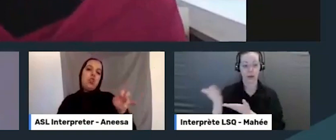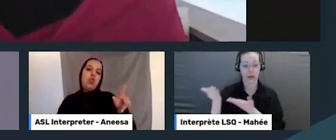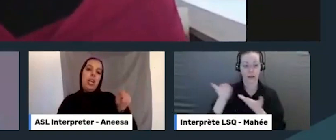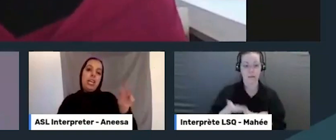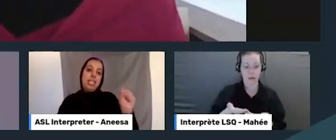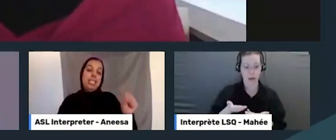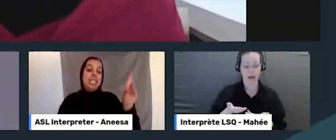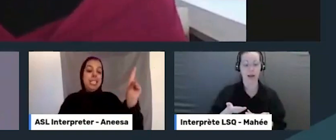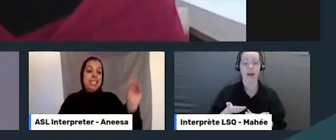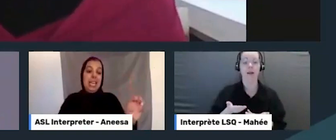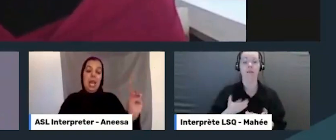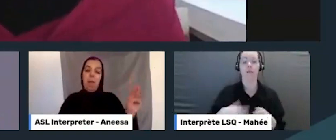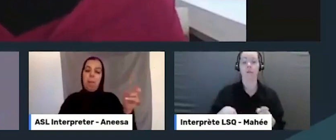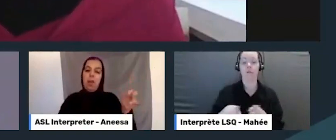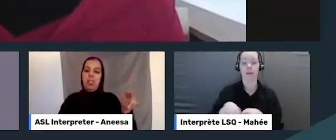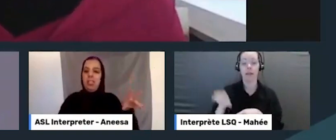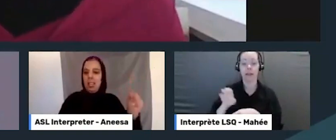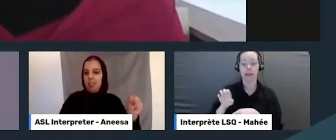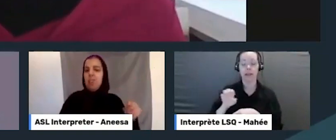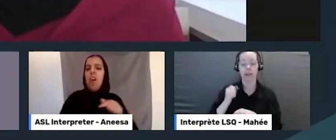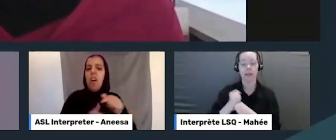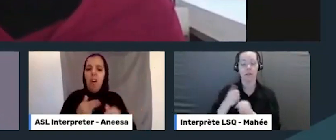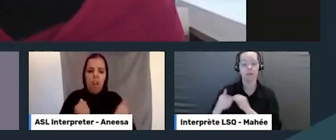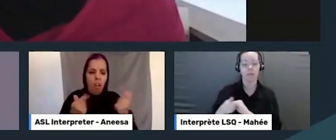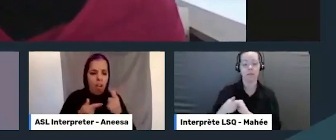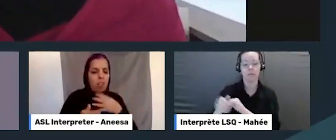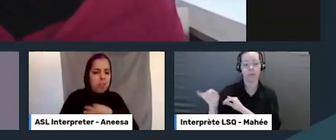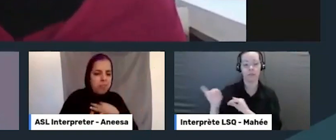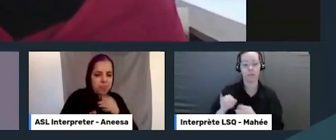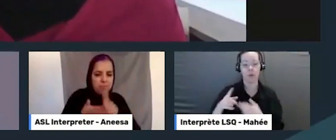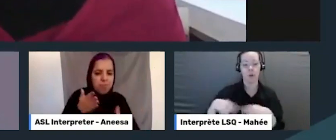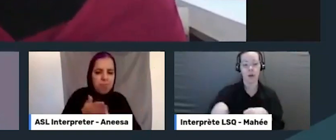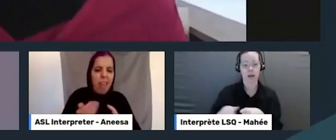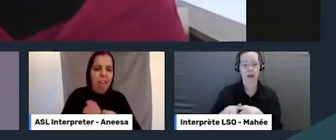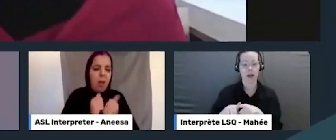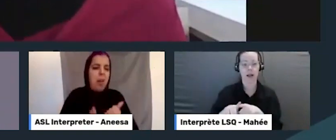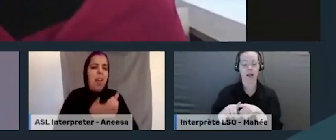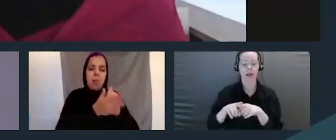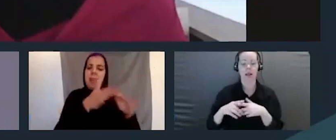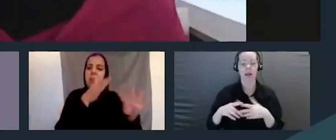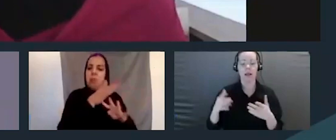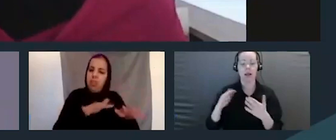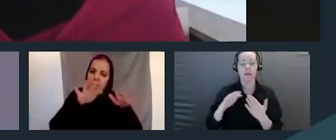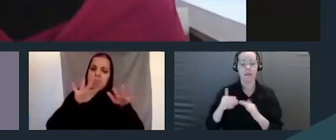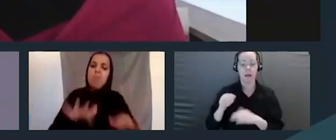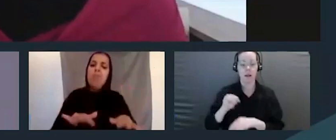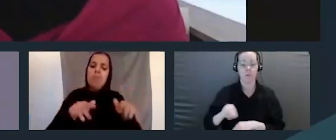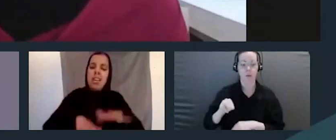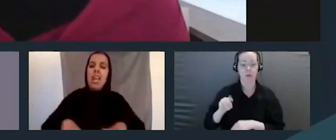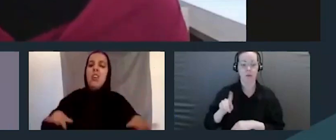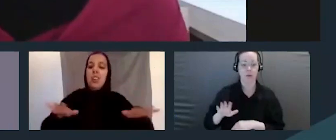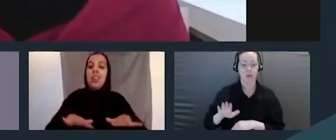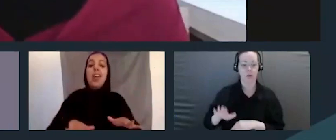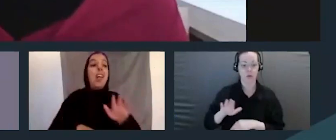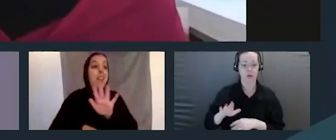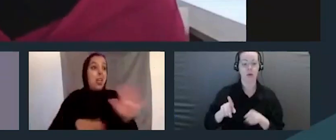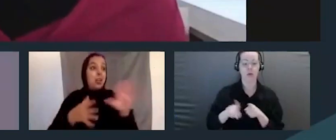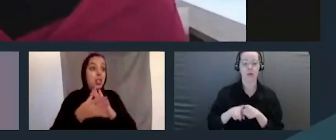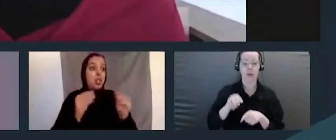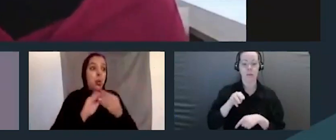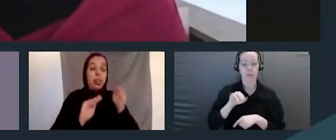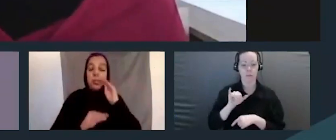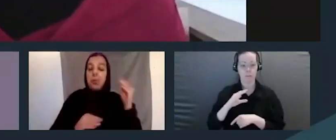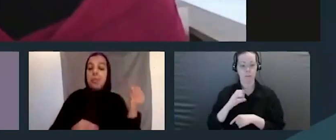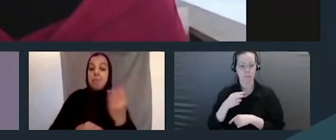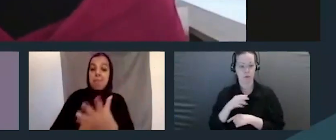arrivants dans nos régions. Aujourd'hui, on va partager des récits d'établissement dans notre région. Bien qu'on aborde la question de différentes